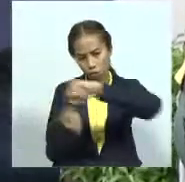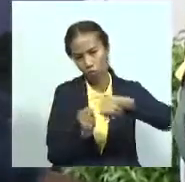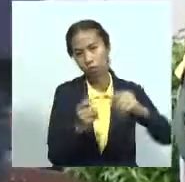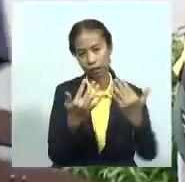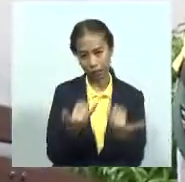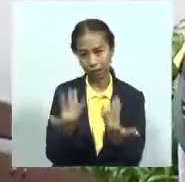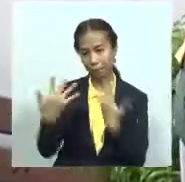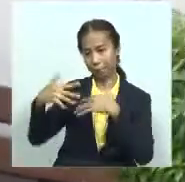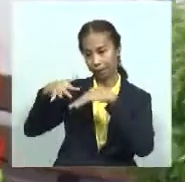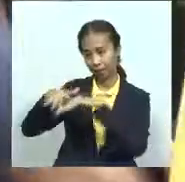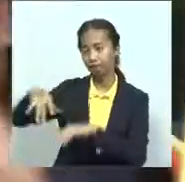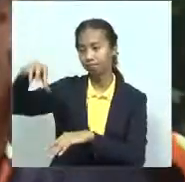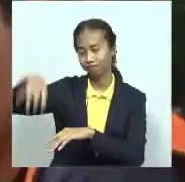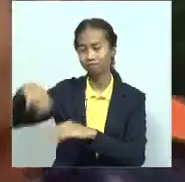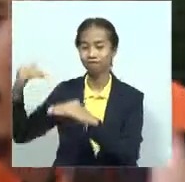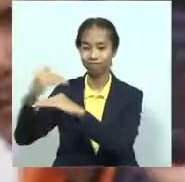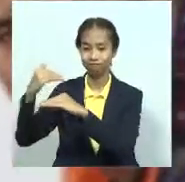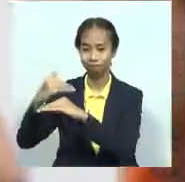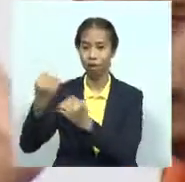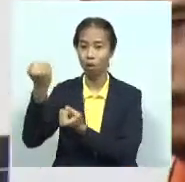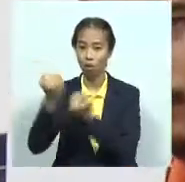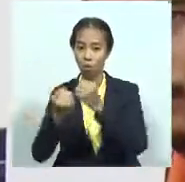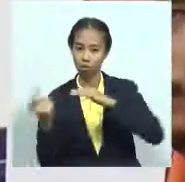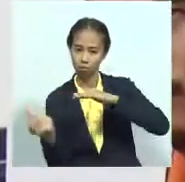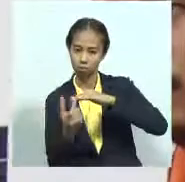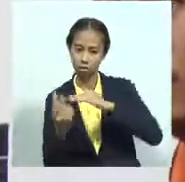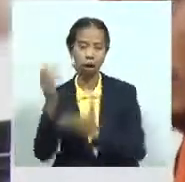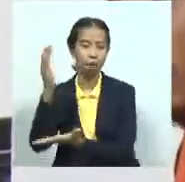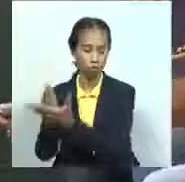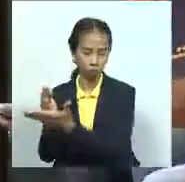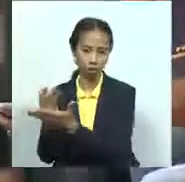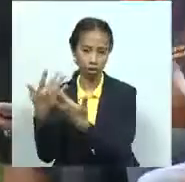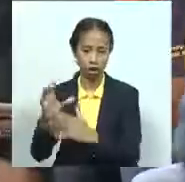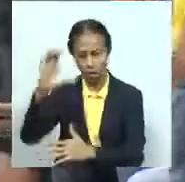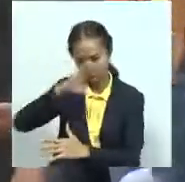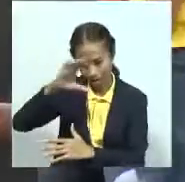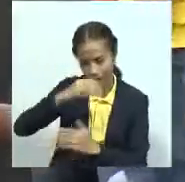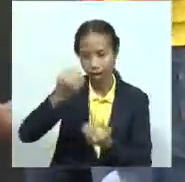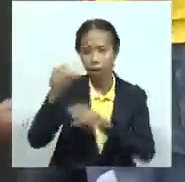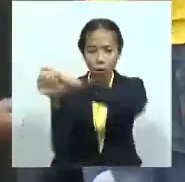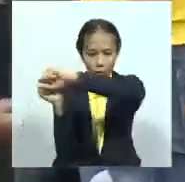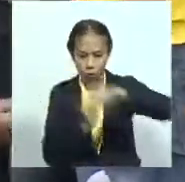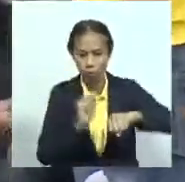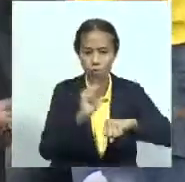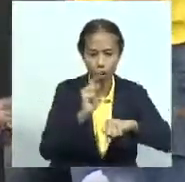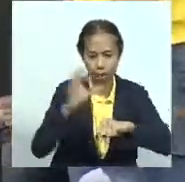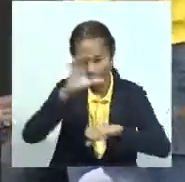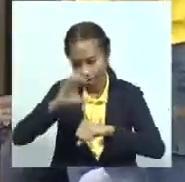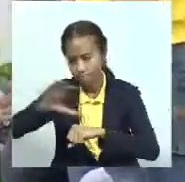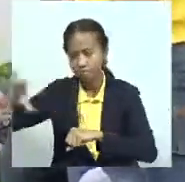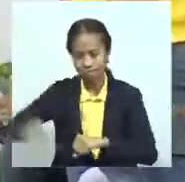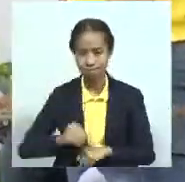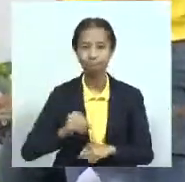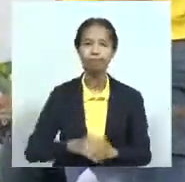รมการขนส่งทางบกให้อายัดทะเบียนรถยนต์และอยู่ระหว่างการติดตามหารถคันดังกล่าวมาประกอบการดำเนินคดีแล้ว